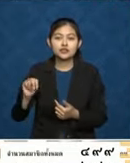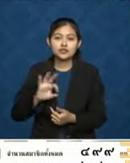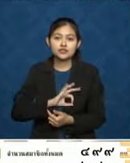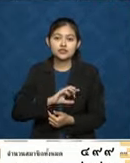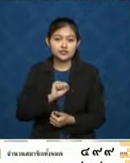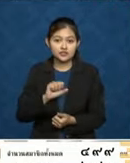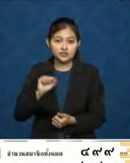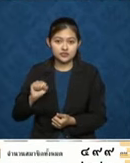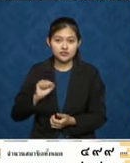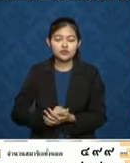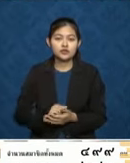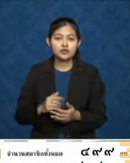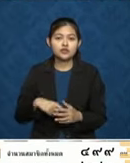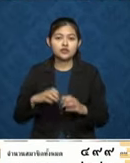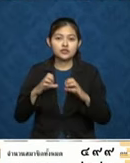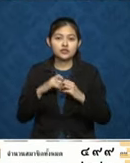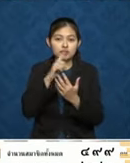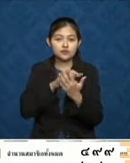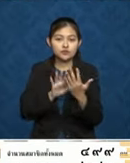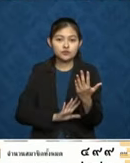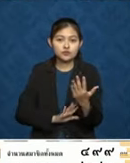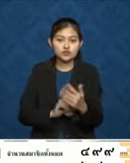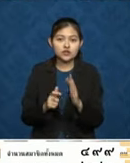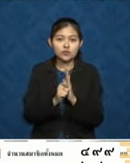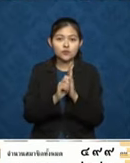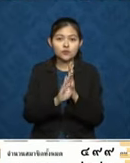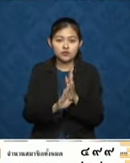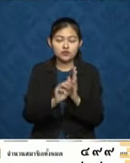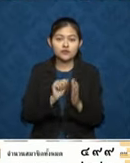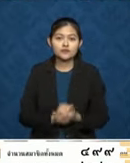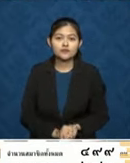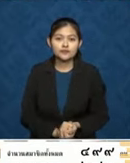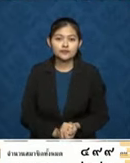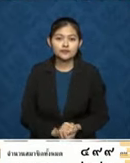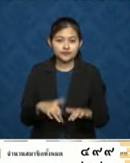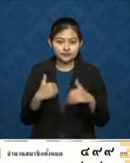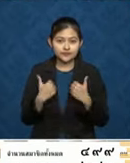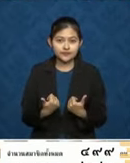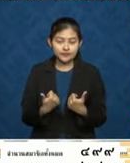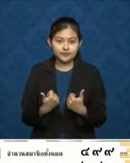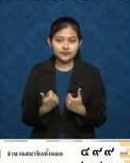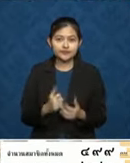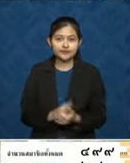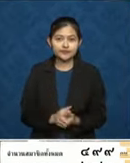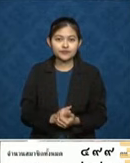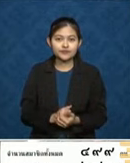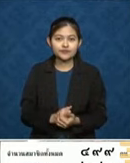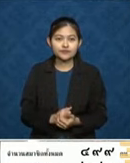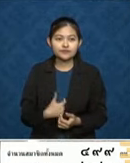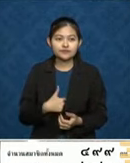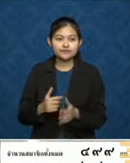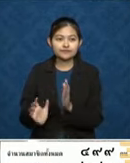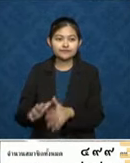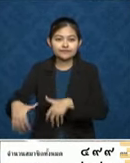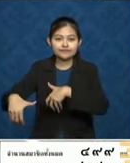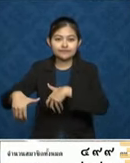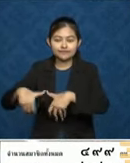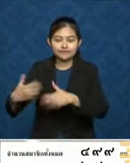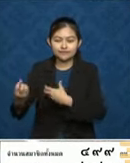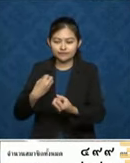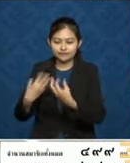ภทราษฎรพรรคภูมิใจไทยจังหวัดอุบลราชธานีค่ะท่านประธานครับวันนี้ดิฉันมีเรื่องได้รับการร้องเรียนจากท่านนายก